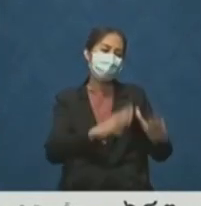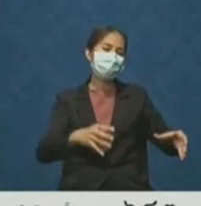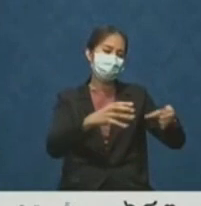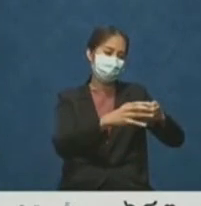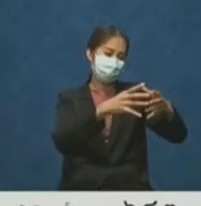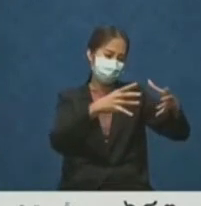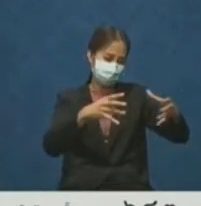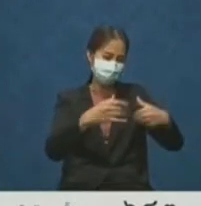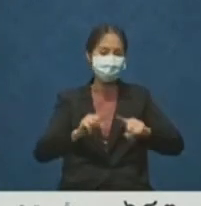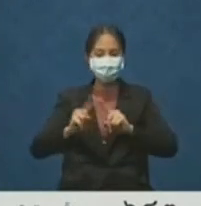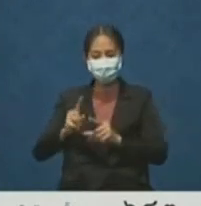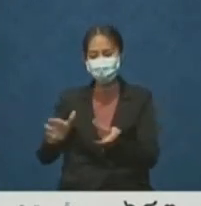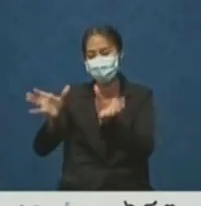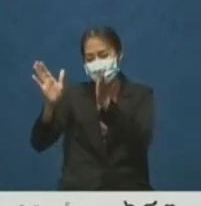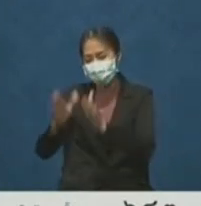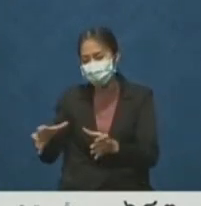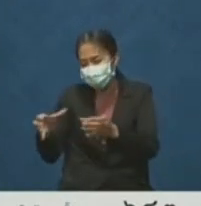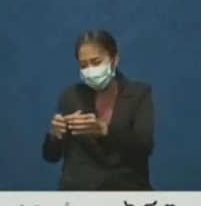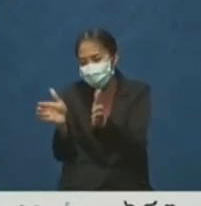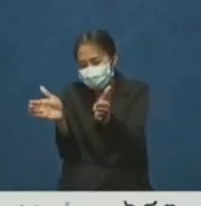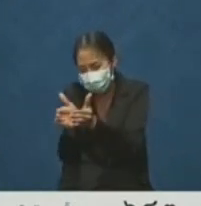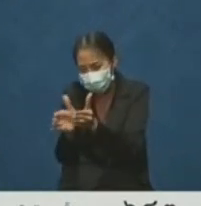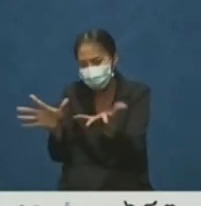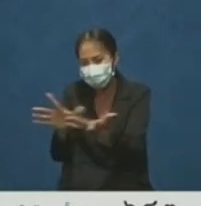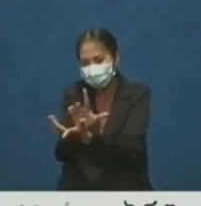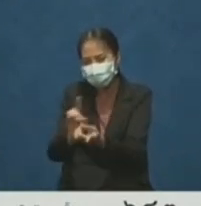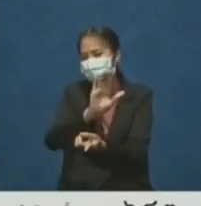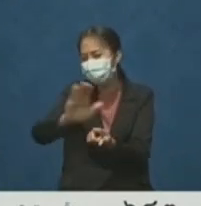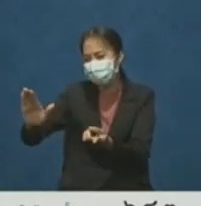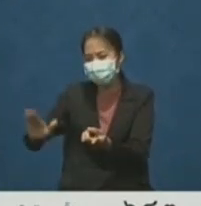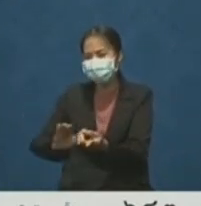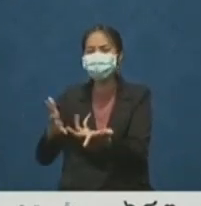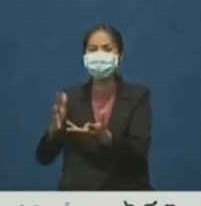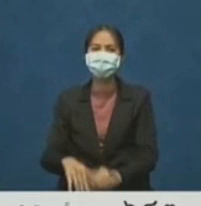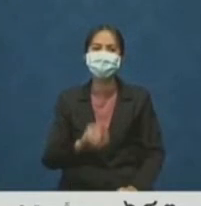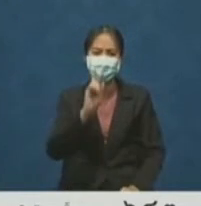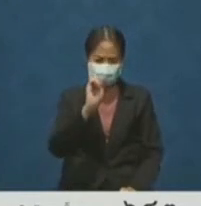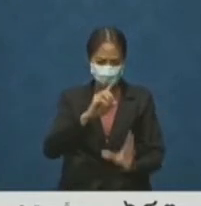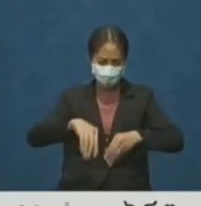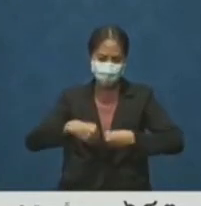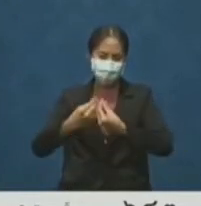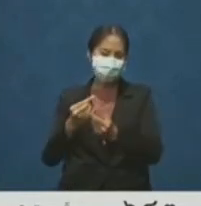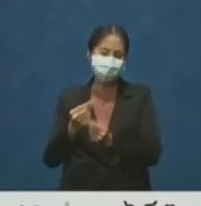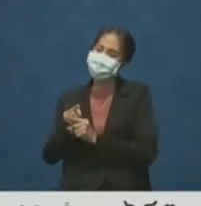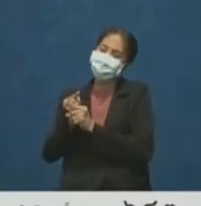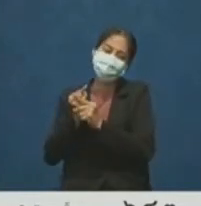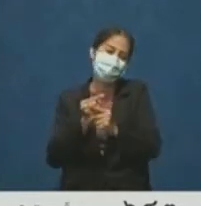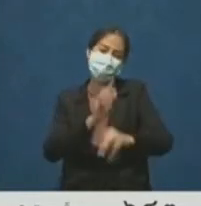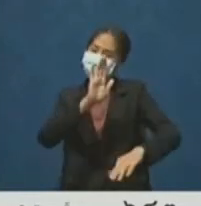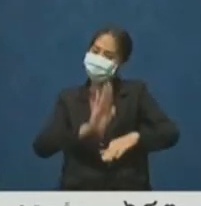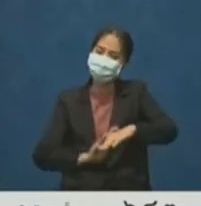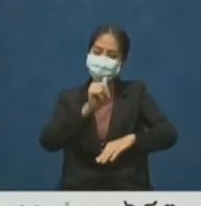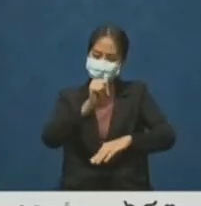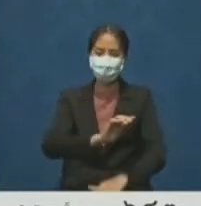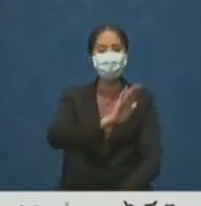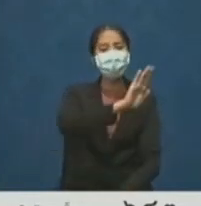กลุ่มใหญ่ไม่เคารพวัฒนธรรมคนกลุ่มน้อยเมื่อท่านเขียนไม่ให้เป็นไปตามศักยภาพเป็นไปตาม